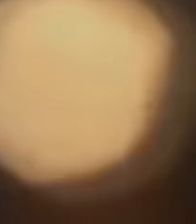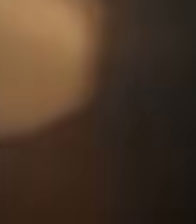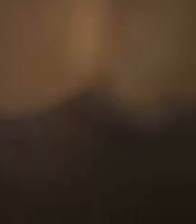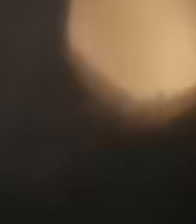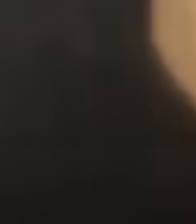보입니다